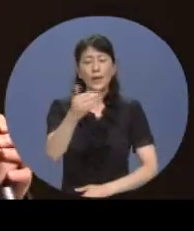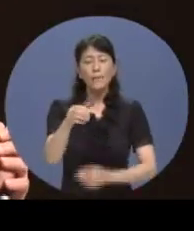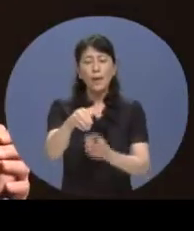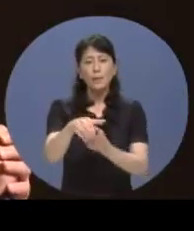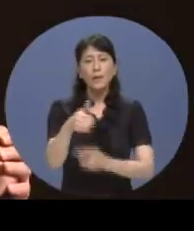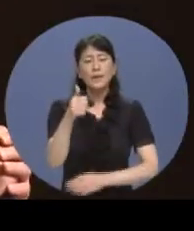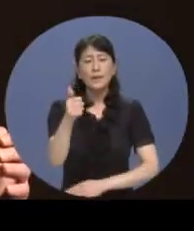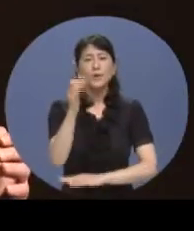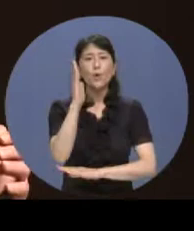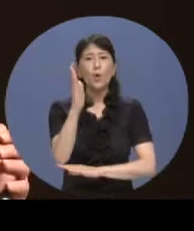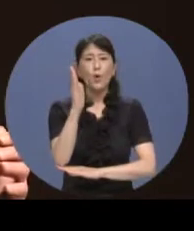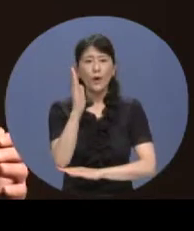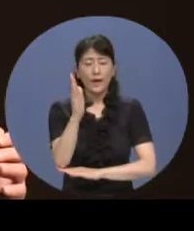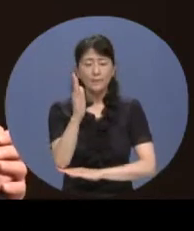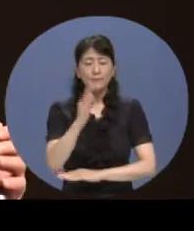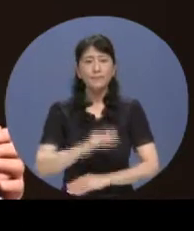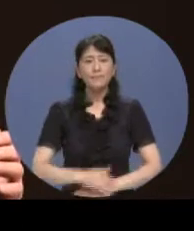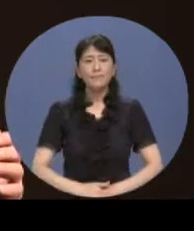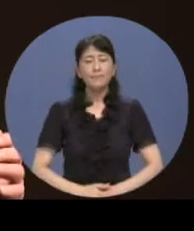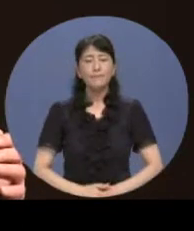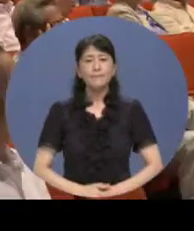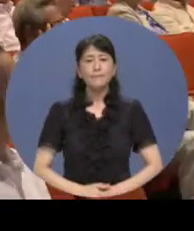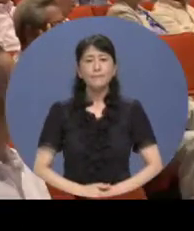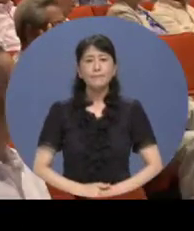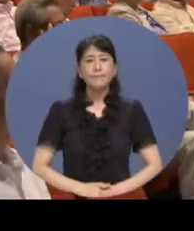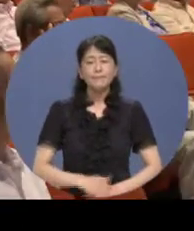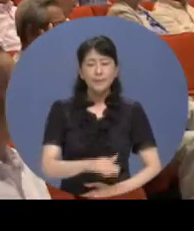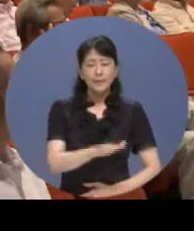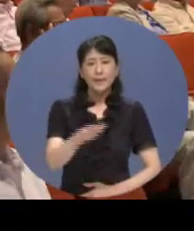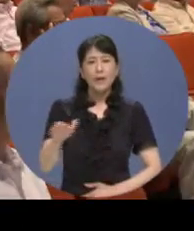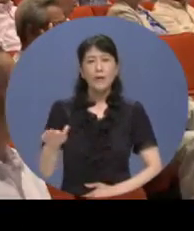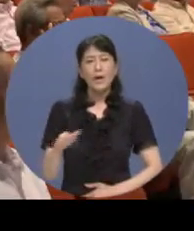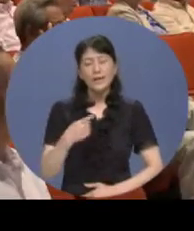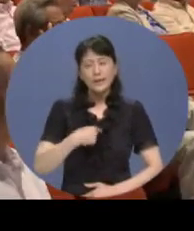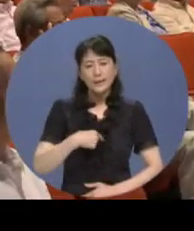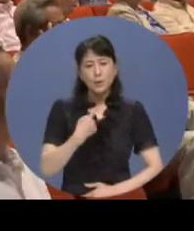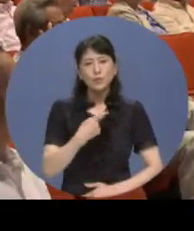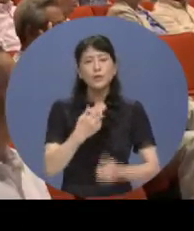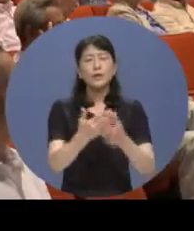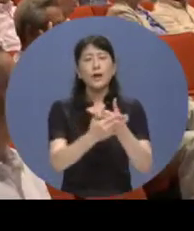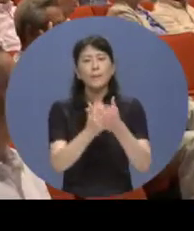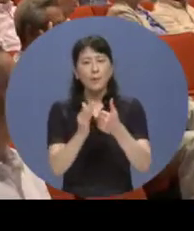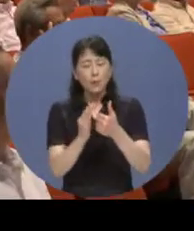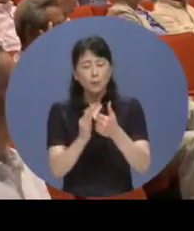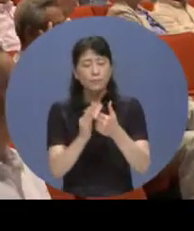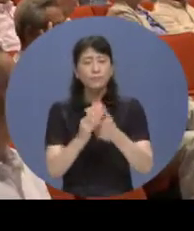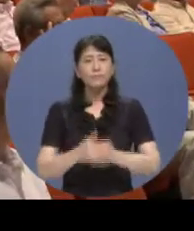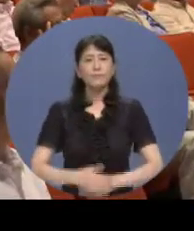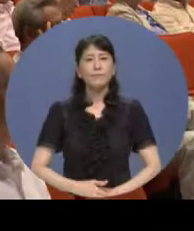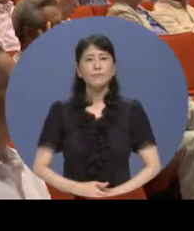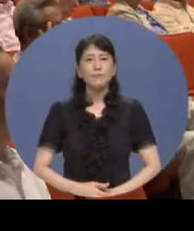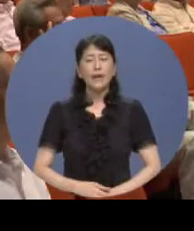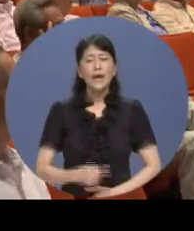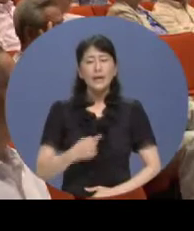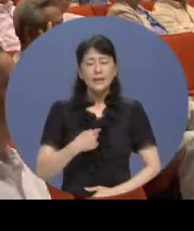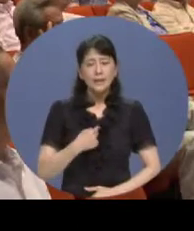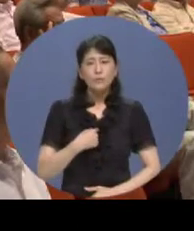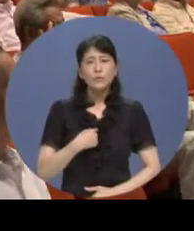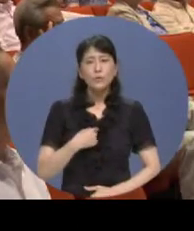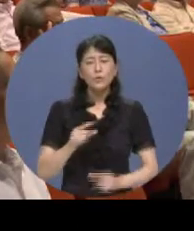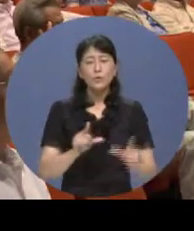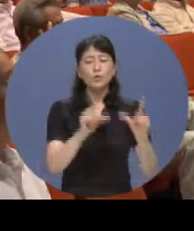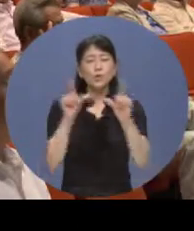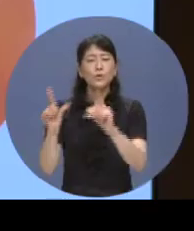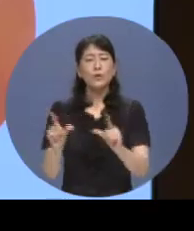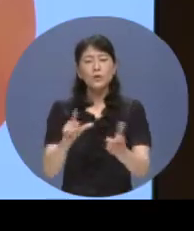さんの講演が行われ、来場者は自らの身は自分で守る、そして自分た